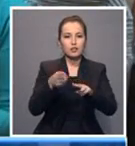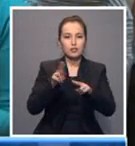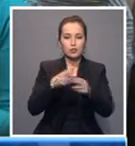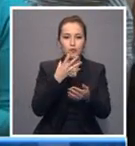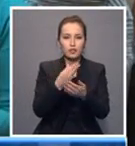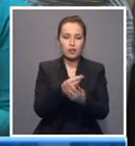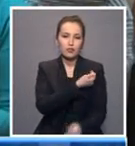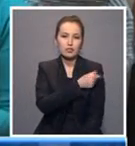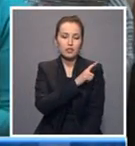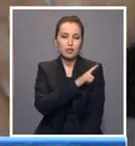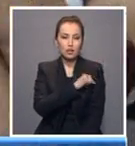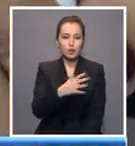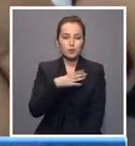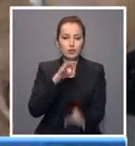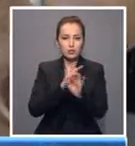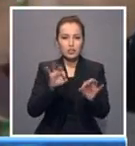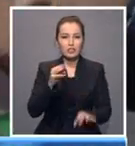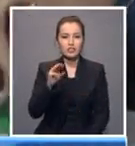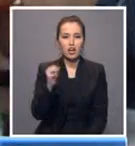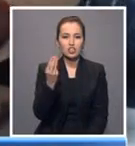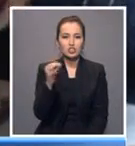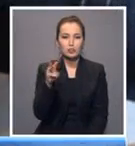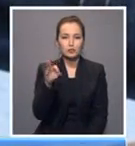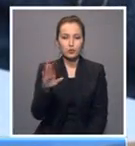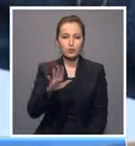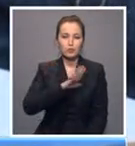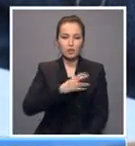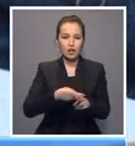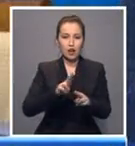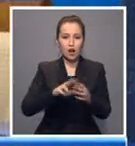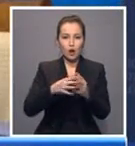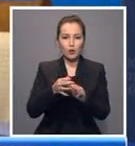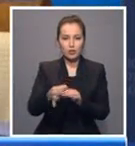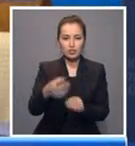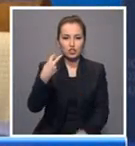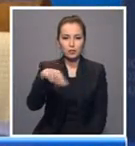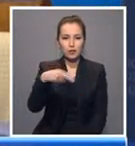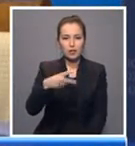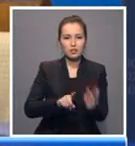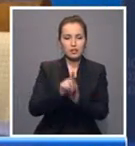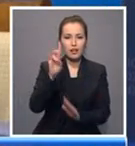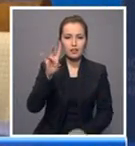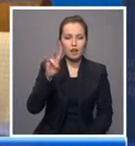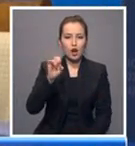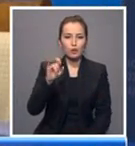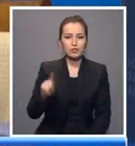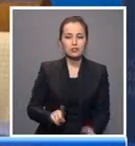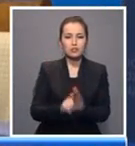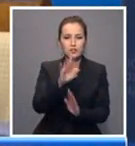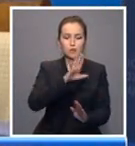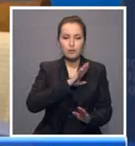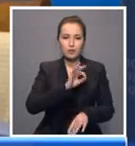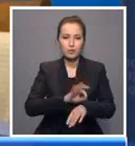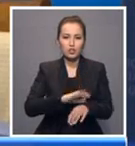басқармасының басшысы Қазбек Тәшімов мәлім етті. Естеріңізге сала кетелік, Шалғай ауылдағы мал шығыны наурыздың 20-сында басталған еді. Содан бері 6